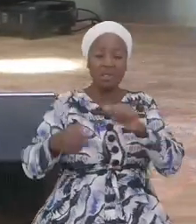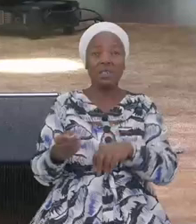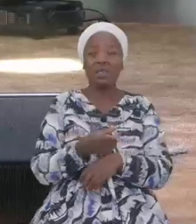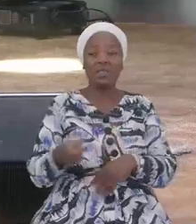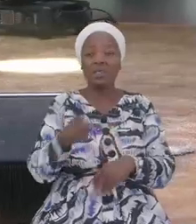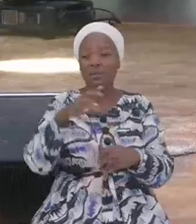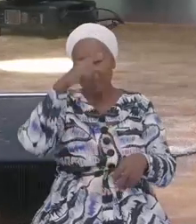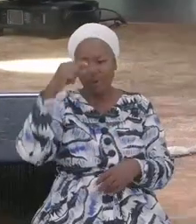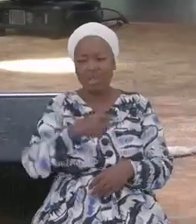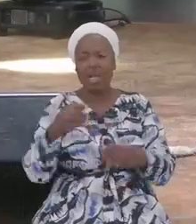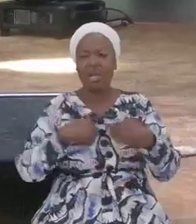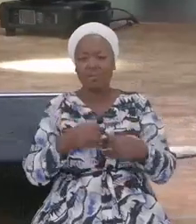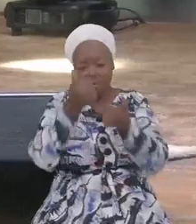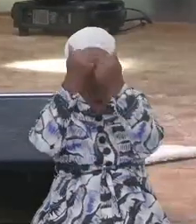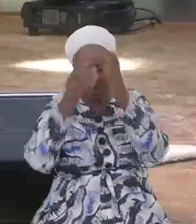lui ont obéi.